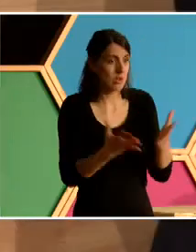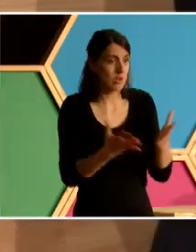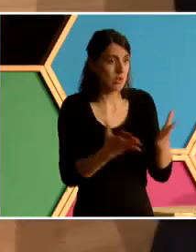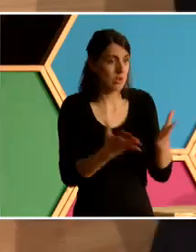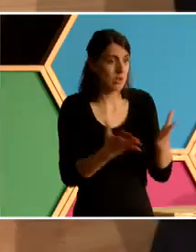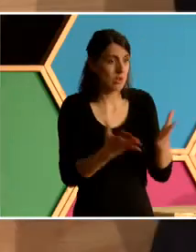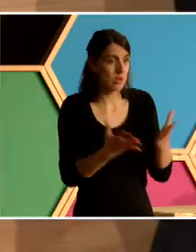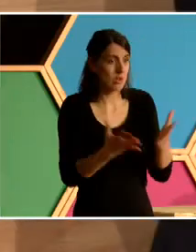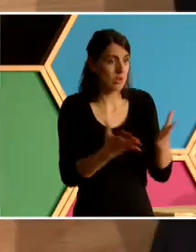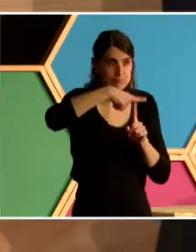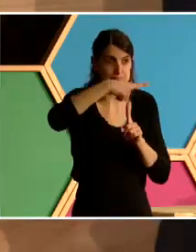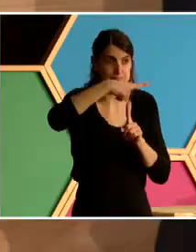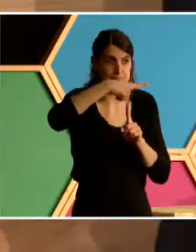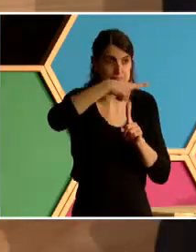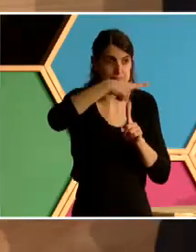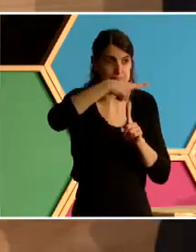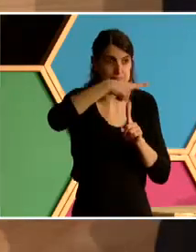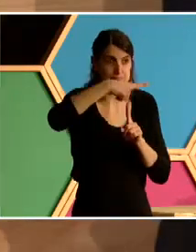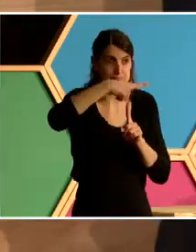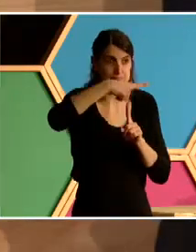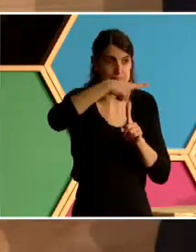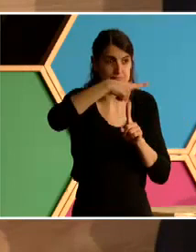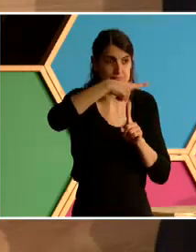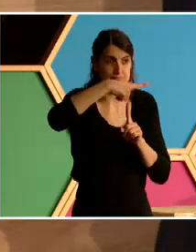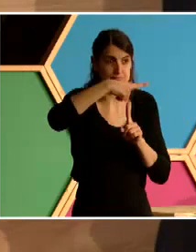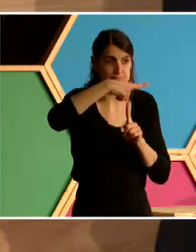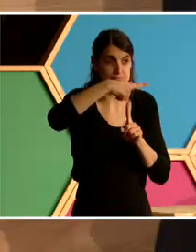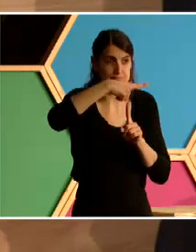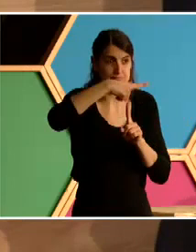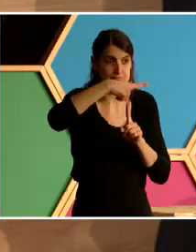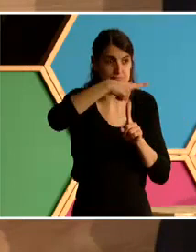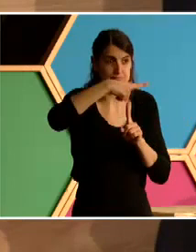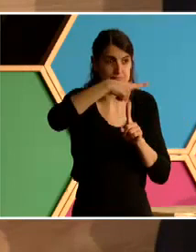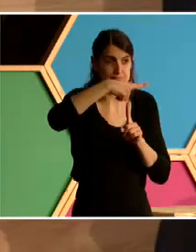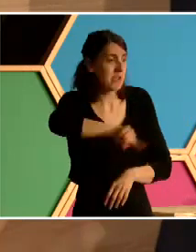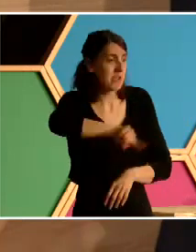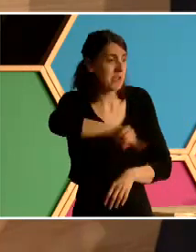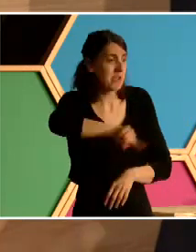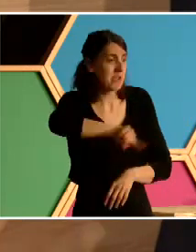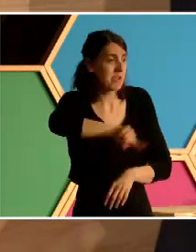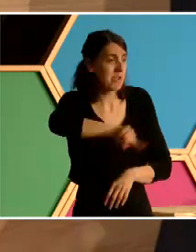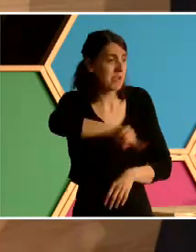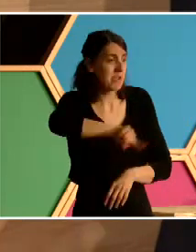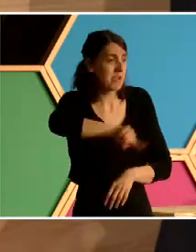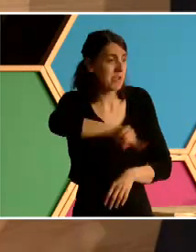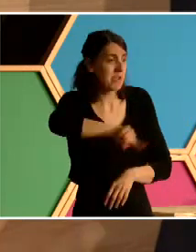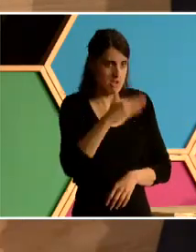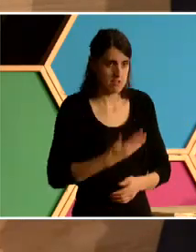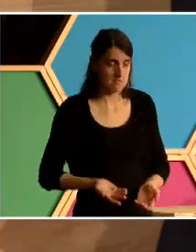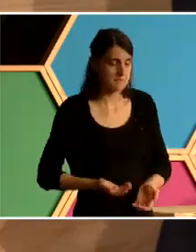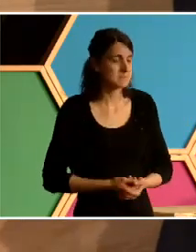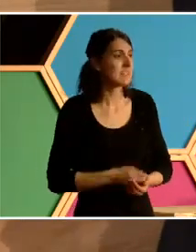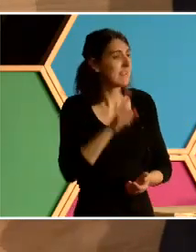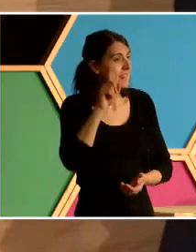que van de mal en pitjor. Sembla que no ens en donem compte i que la nostra consciència no millora. Què més ha empitjorat?